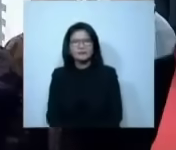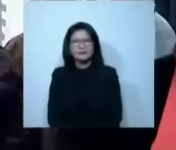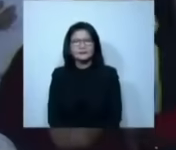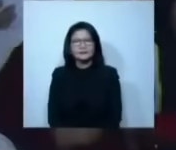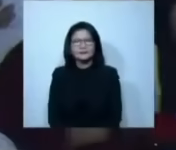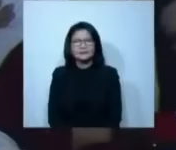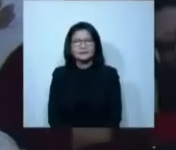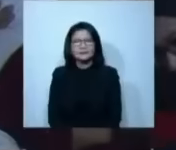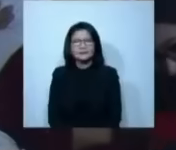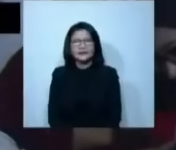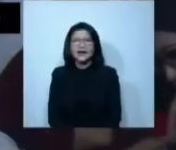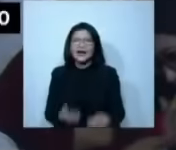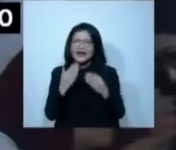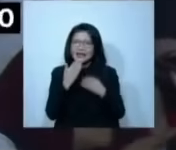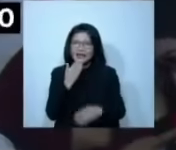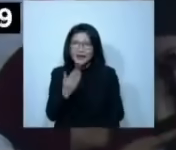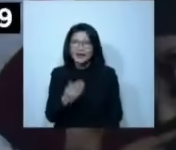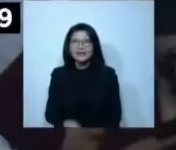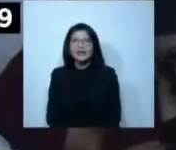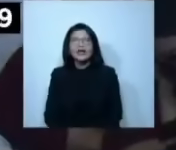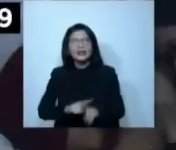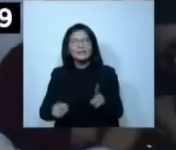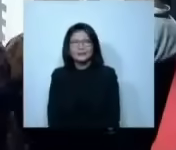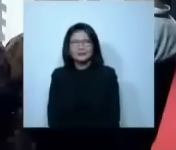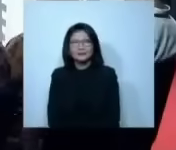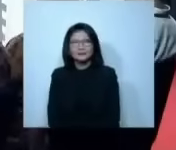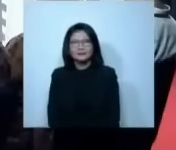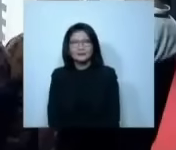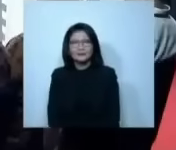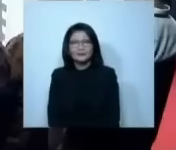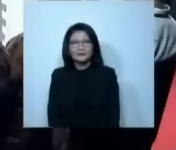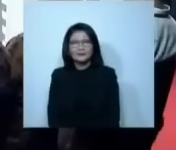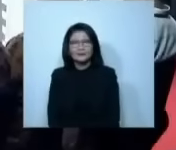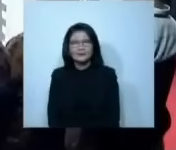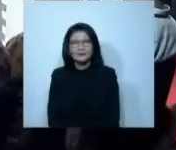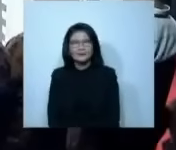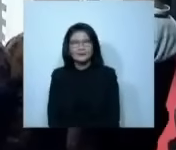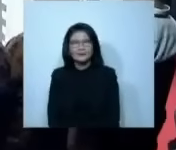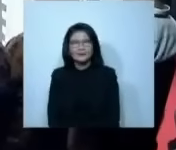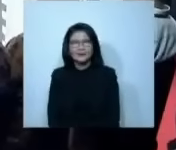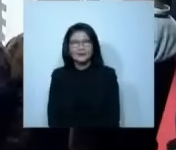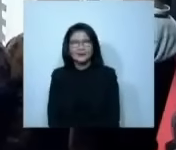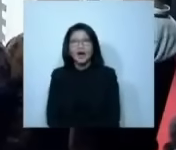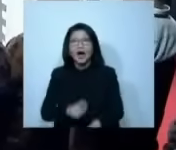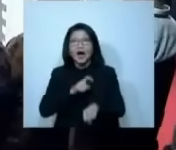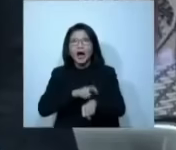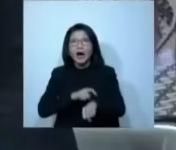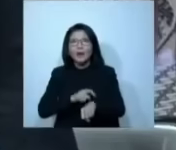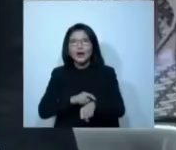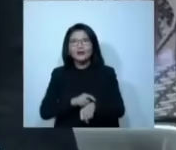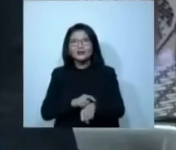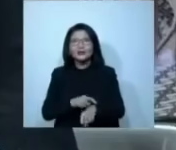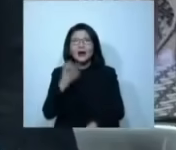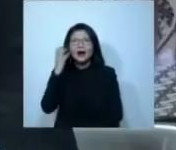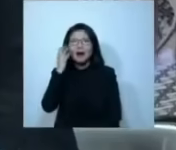usah eh diragukan lagi pemilih loyal ya pemilih loyal sudah tahu taking position-nya di mana tapi apakah kemudian pemilih ketika melihat debat